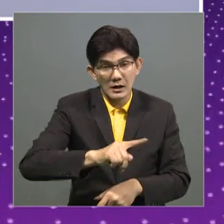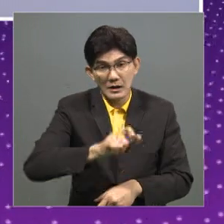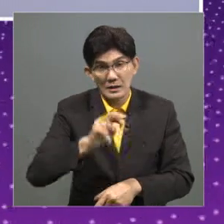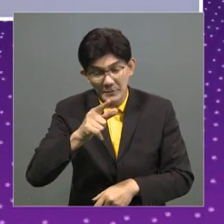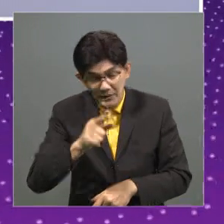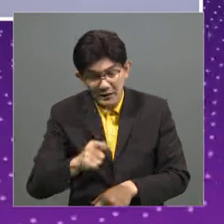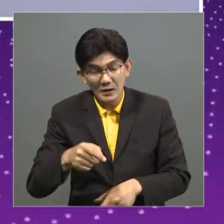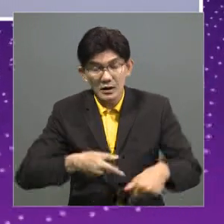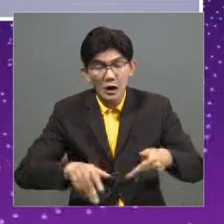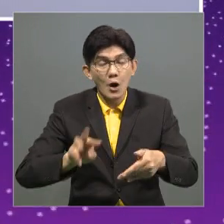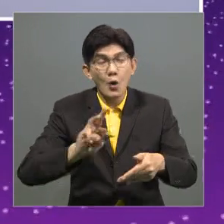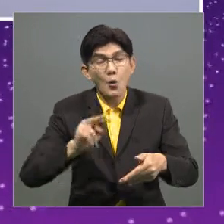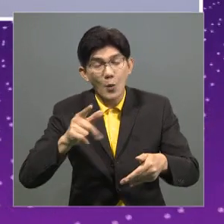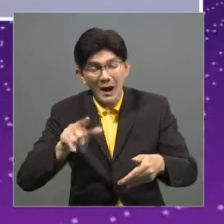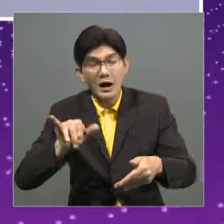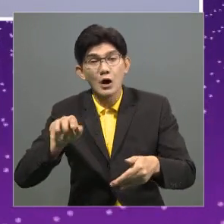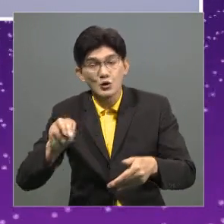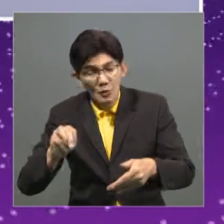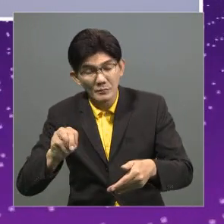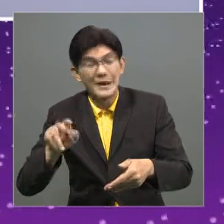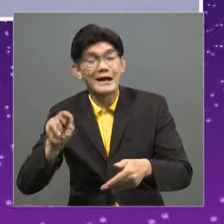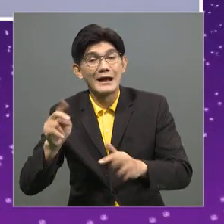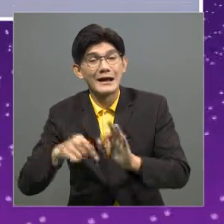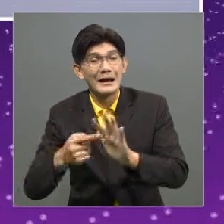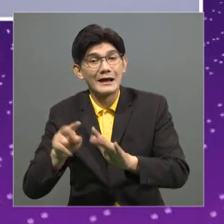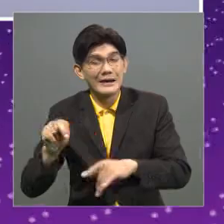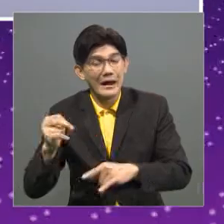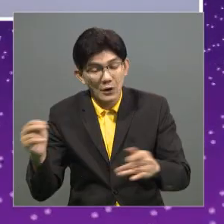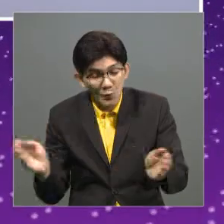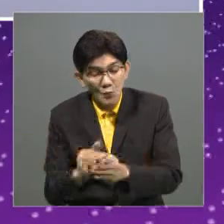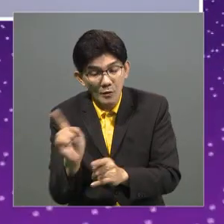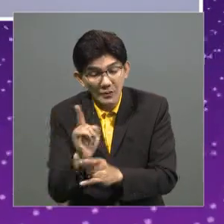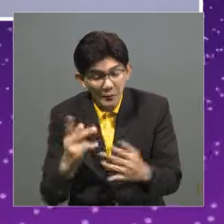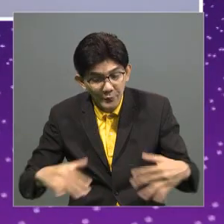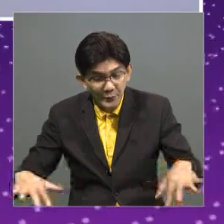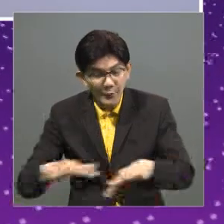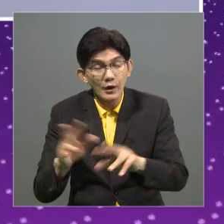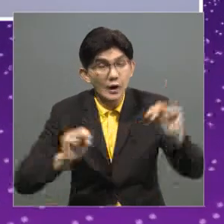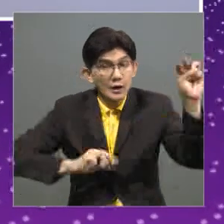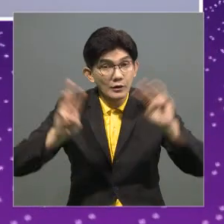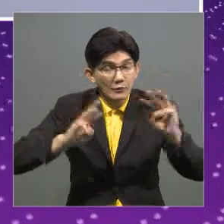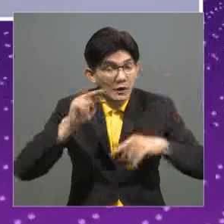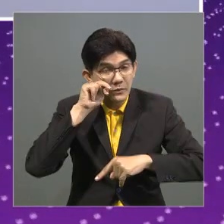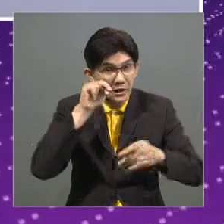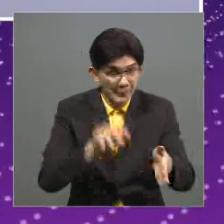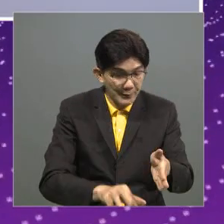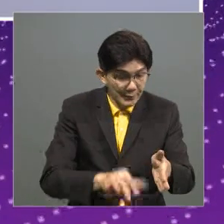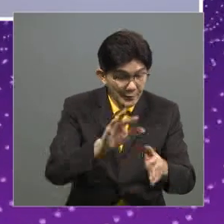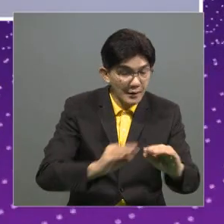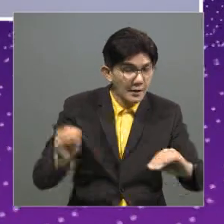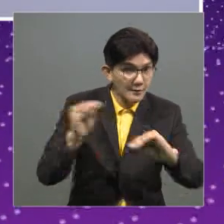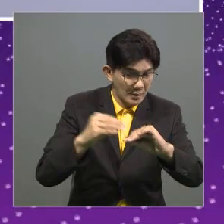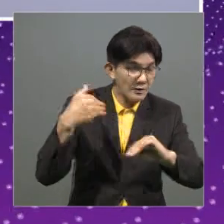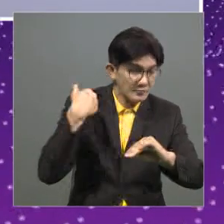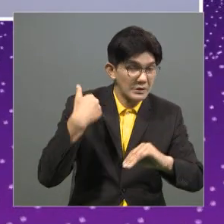นะครับที่จะไหลไปรวมกันที่นครสวรรค์คาดการว่ามวลน้ำปริมาณนี้จะทำให้มีน้ำสูงขึ้นได้บ้างส่งผลให้ระดับ